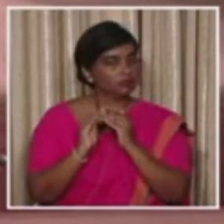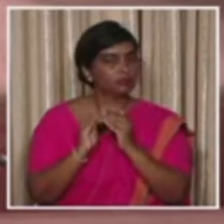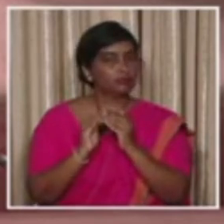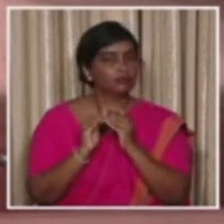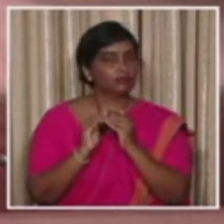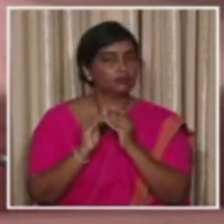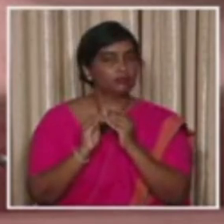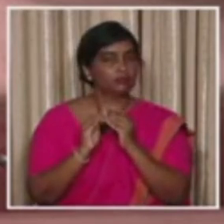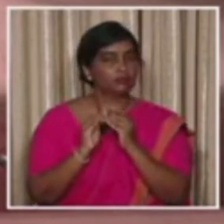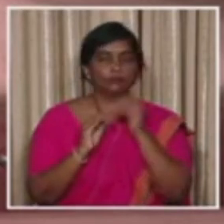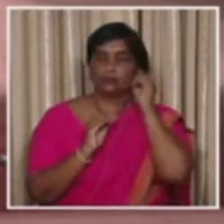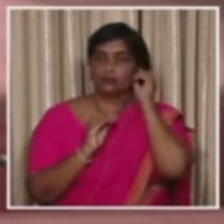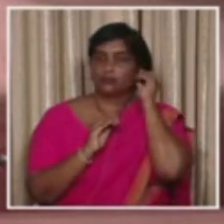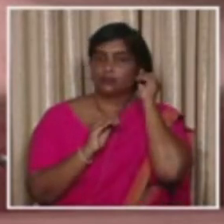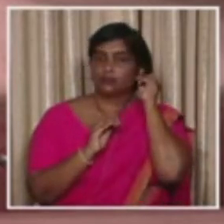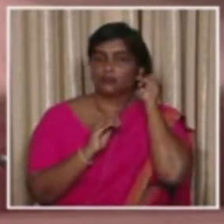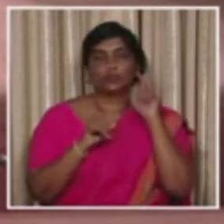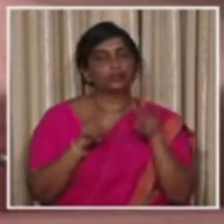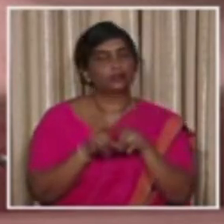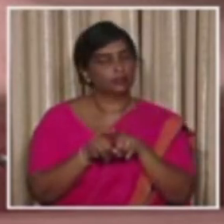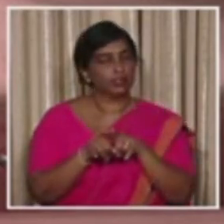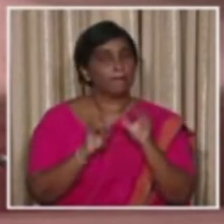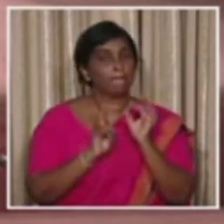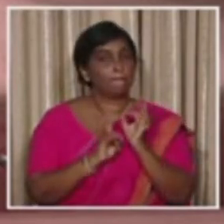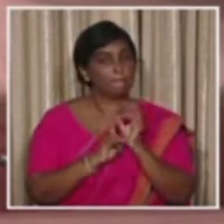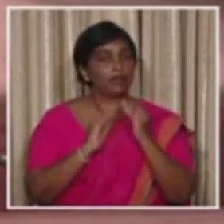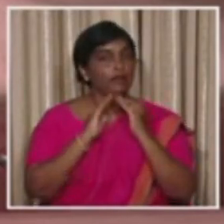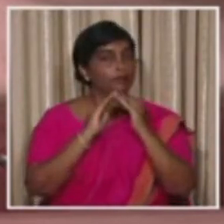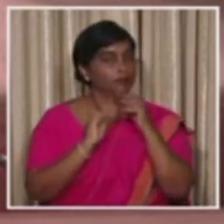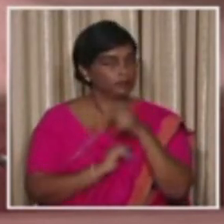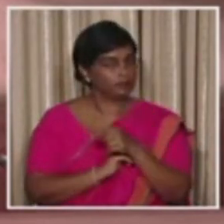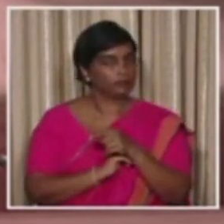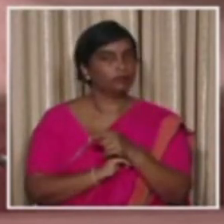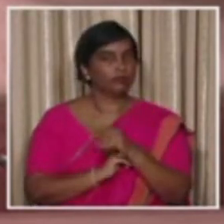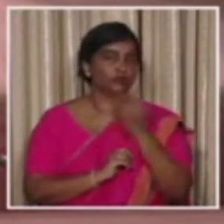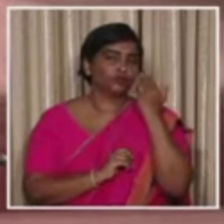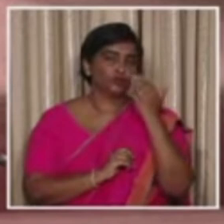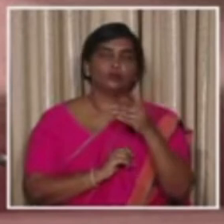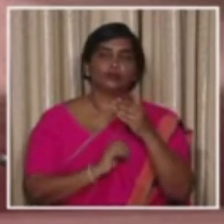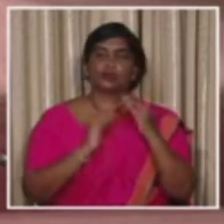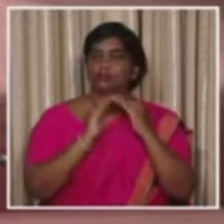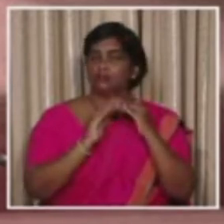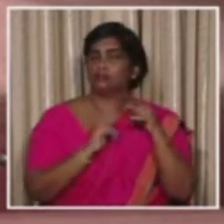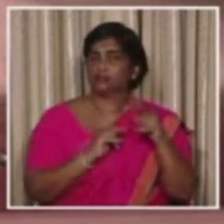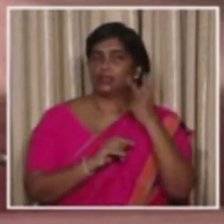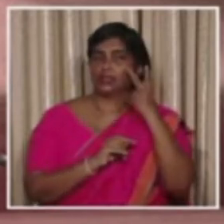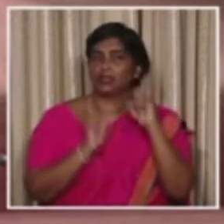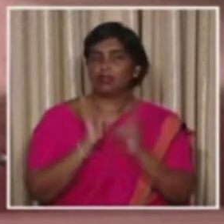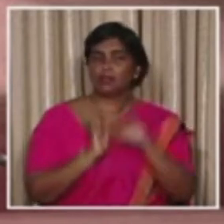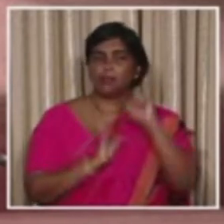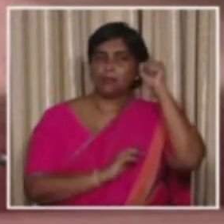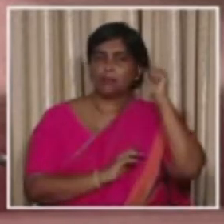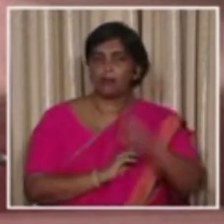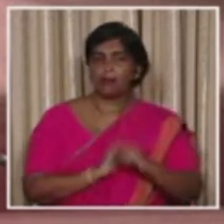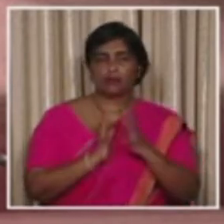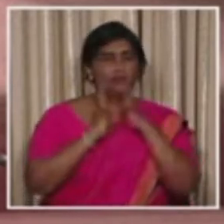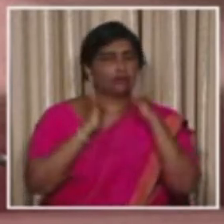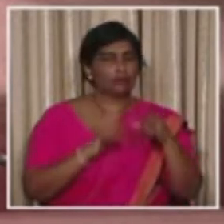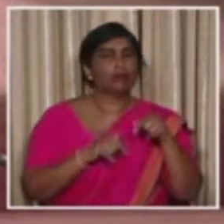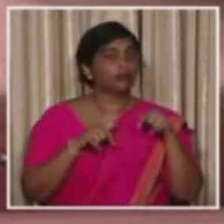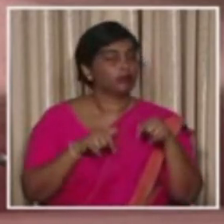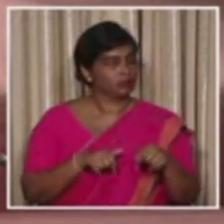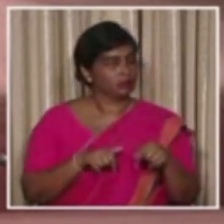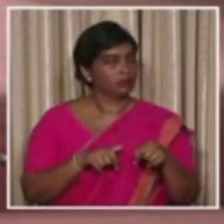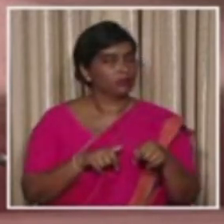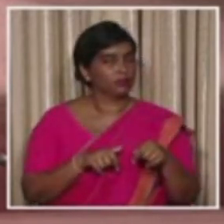இதுபோன்ற தனியார் கட்டிடங்கள் என ஏறக்குறைய 2,50,000 கட்டிடங்கள் தரைமட்டமாக்கப்பட்டது.